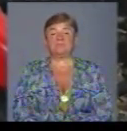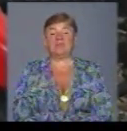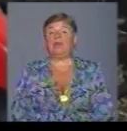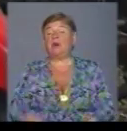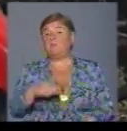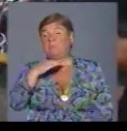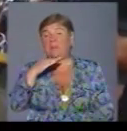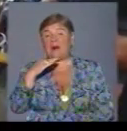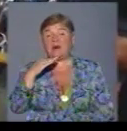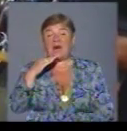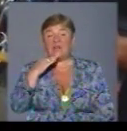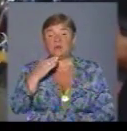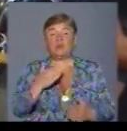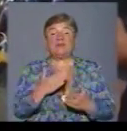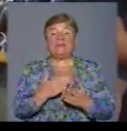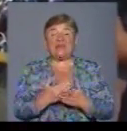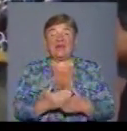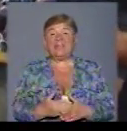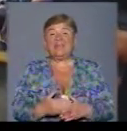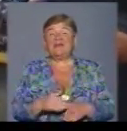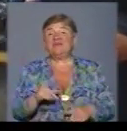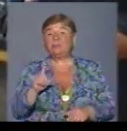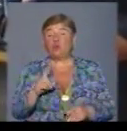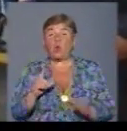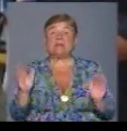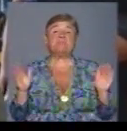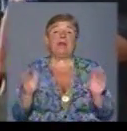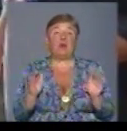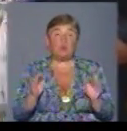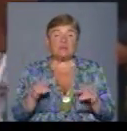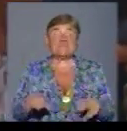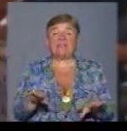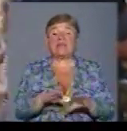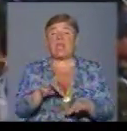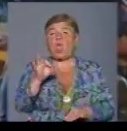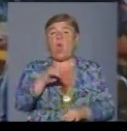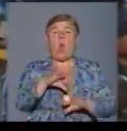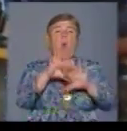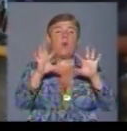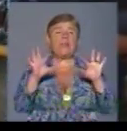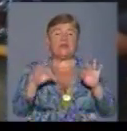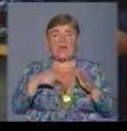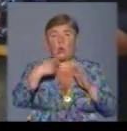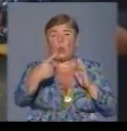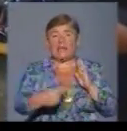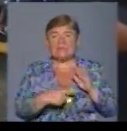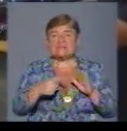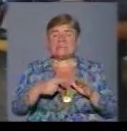багато, далі вступає? Незважаючи на це, багато чого збереглося в оригіналі. Колеса, рама